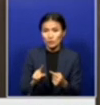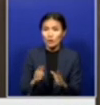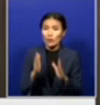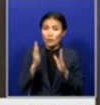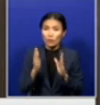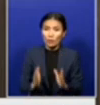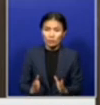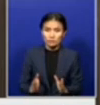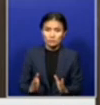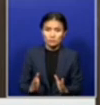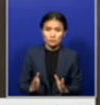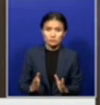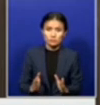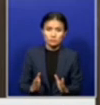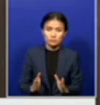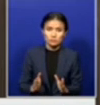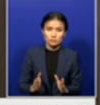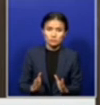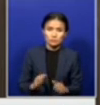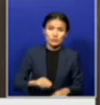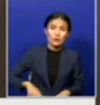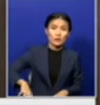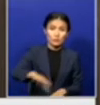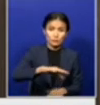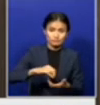คือพี่น้องประชาชนทั้งประเทศ